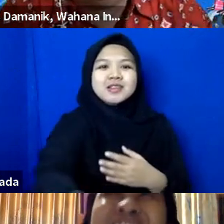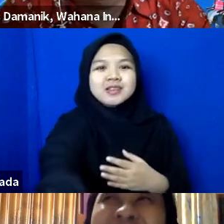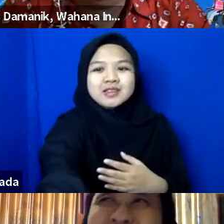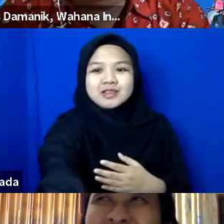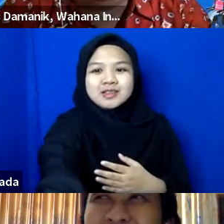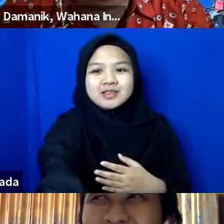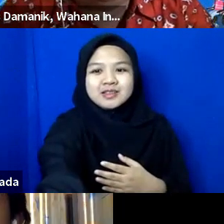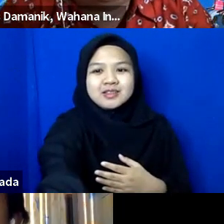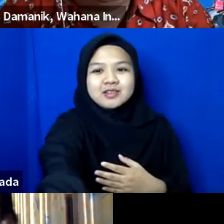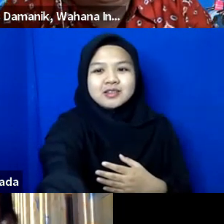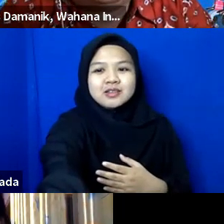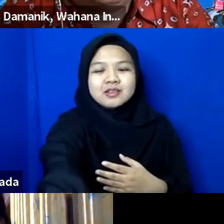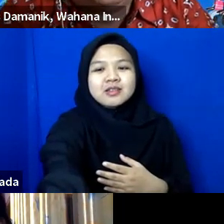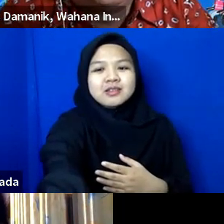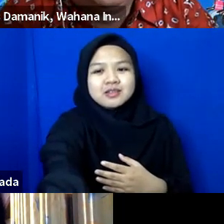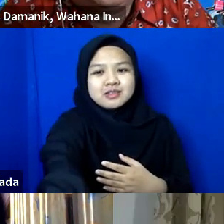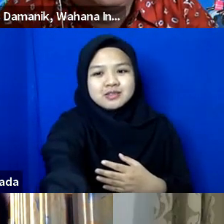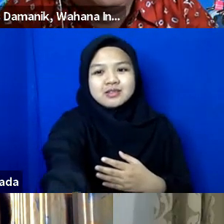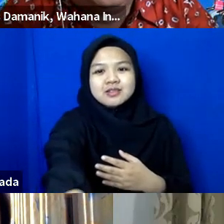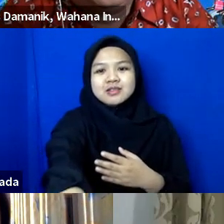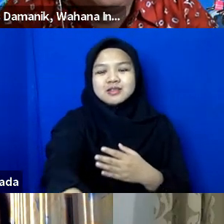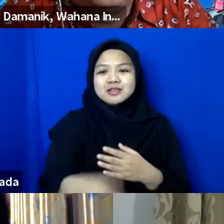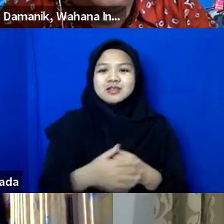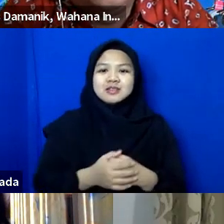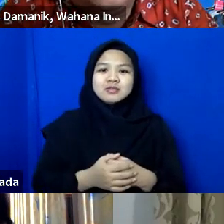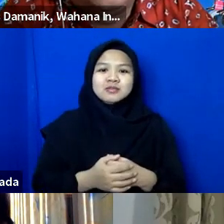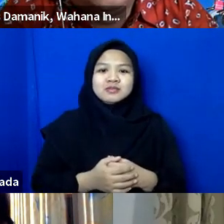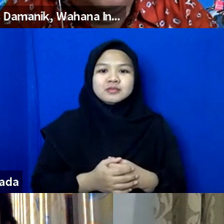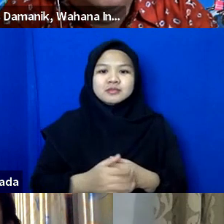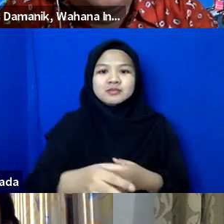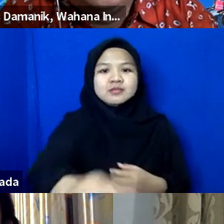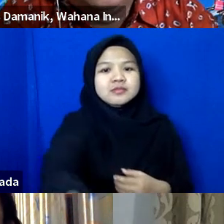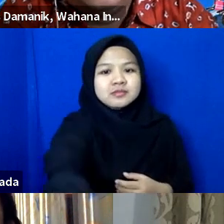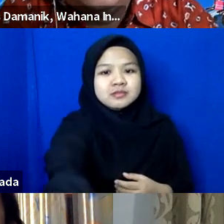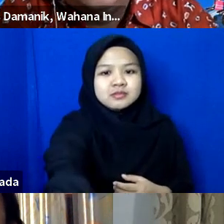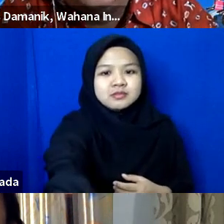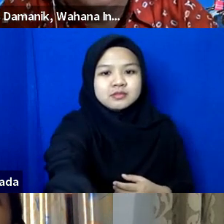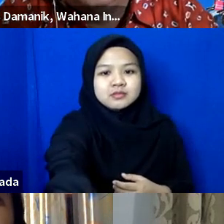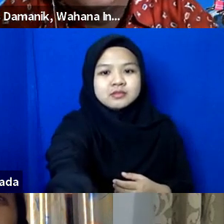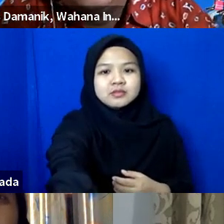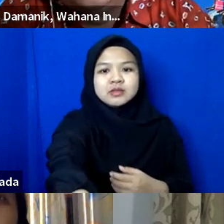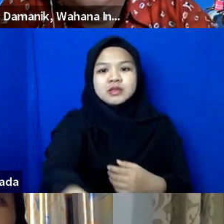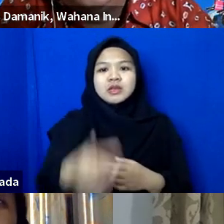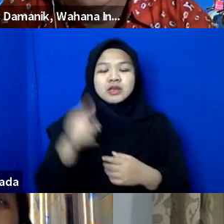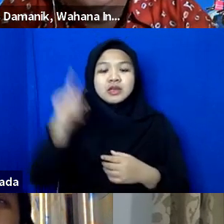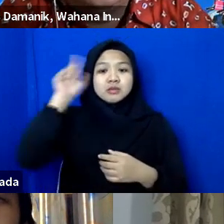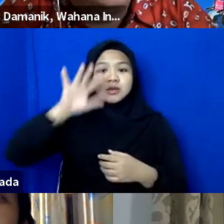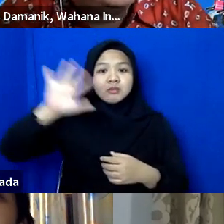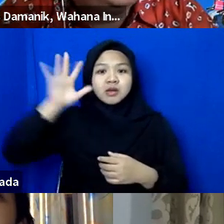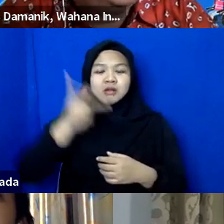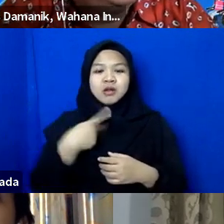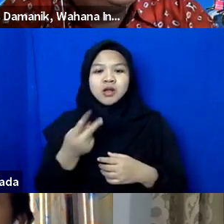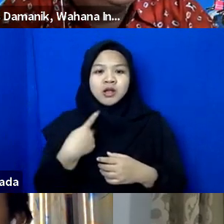Oke ini ma berapa menggambarkan kepada kita bahwa